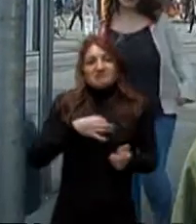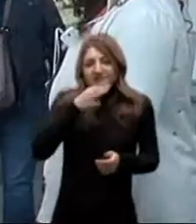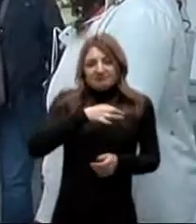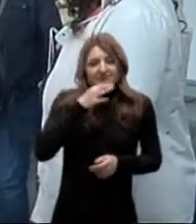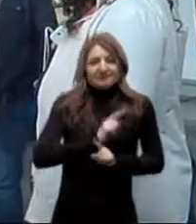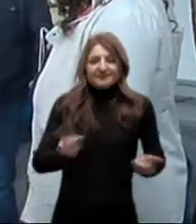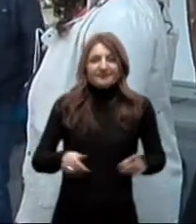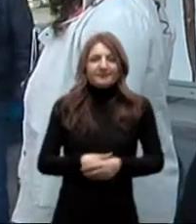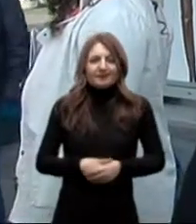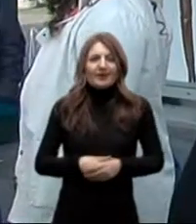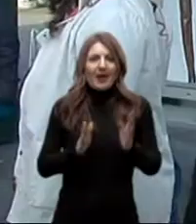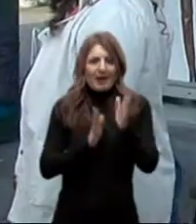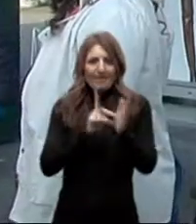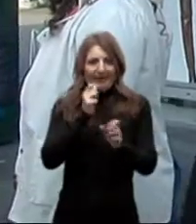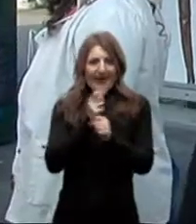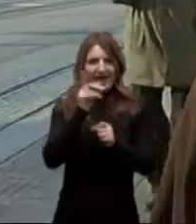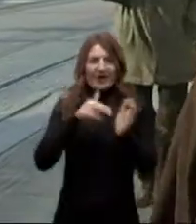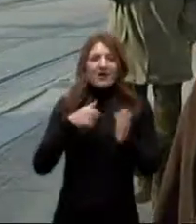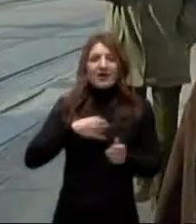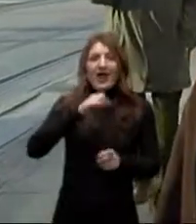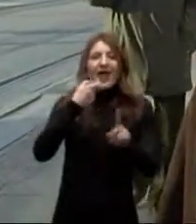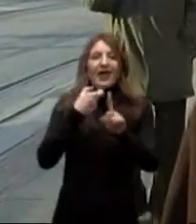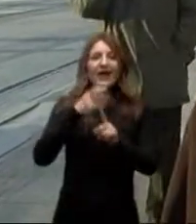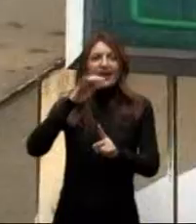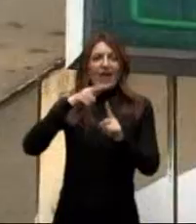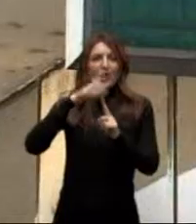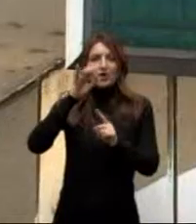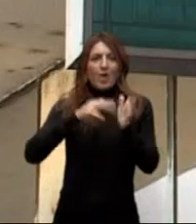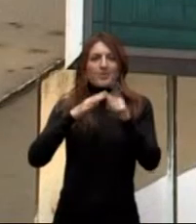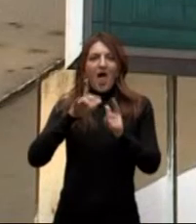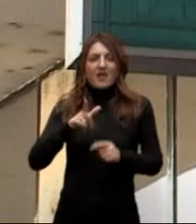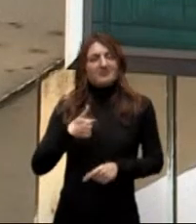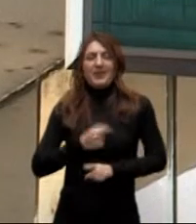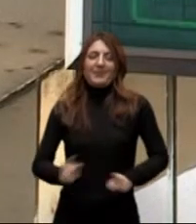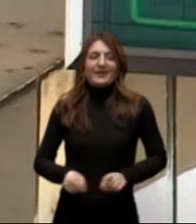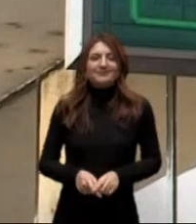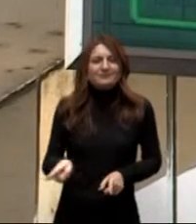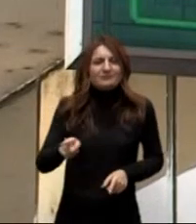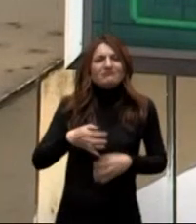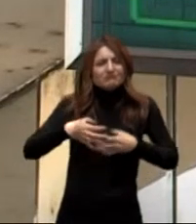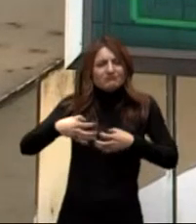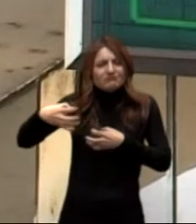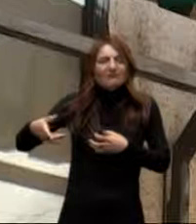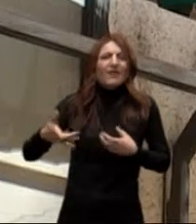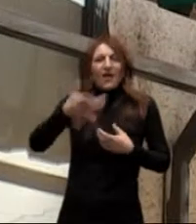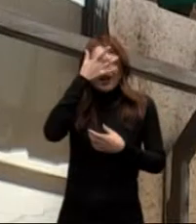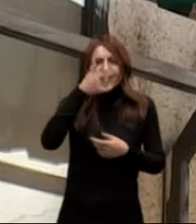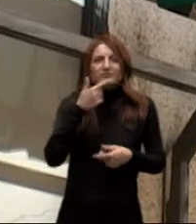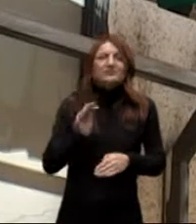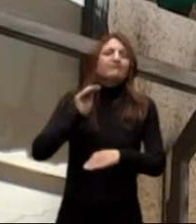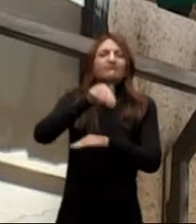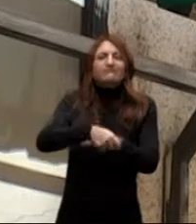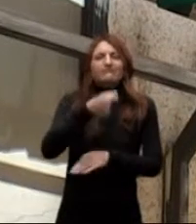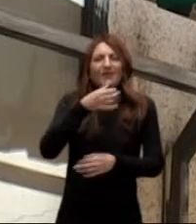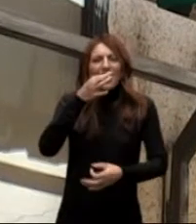aspirinima. Za migrene ketonal? Nastojim da ne. Osobito opasni za razvoj glavobolje uzrokovane prekomjernim